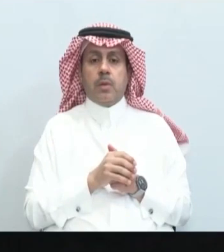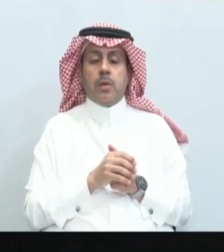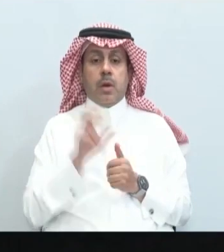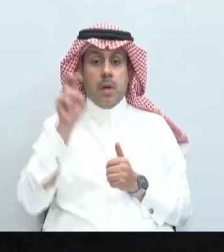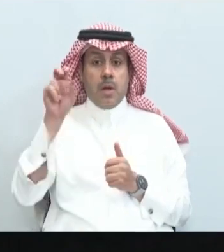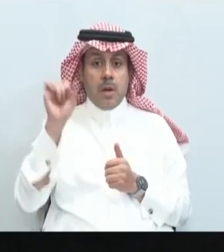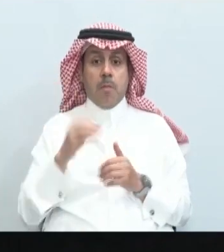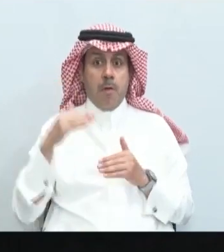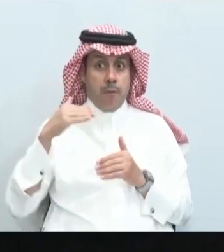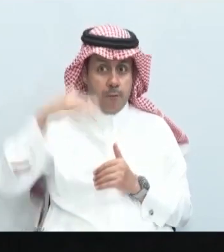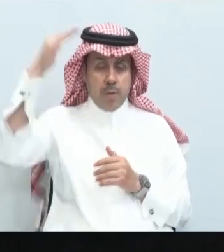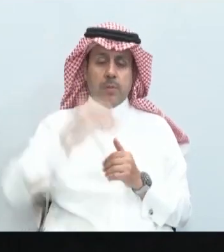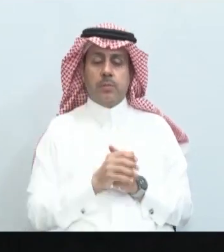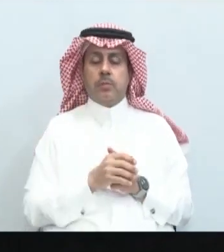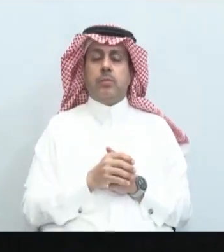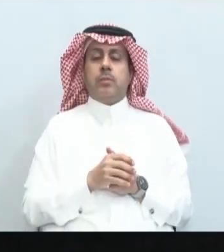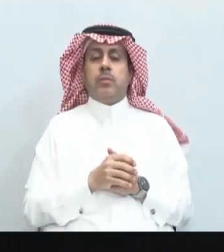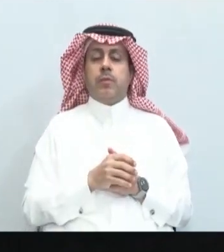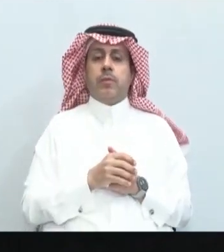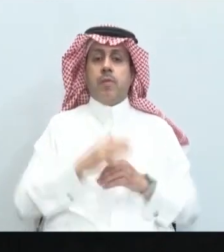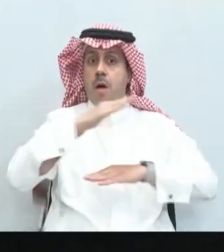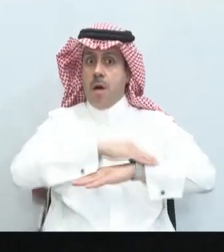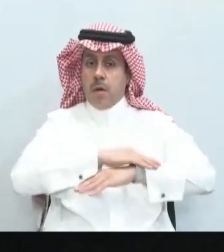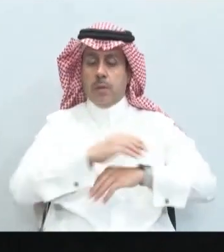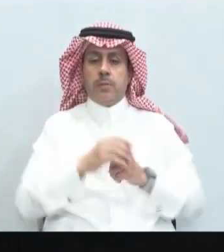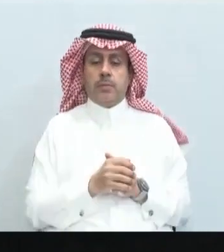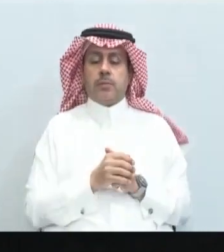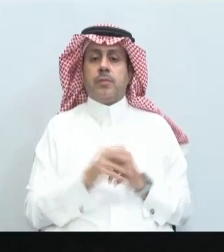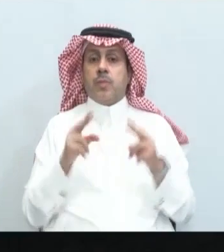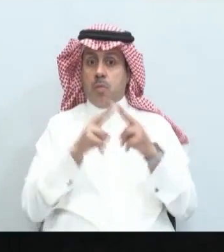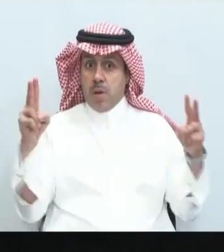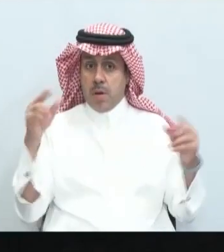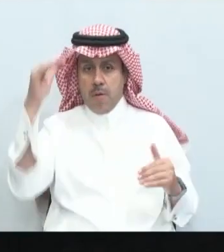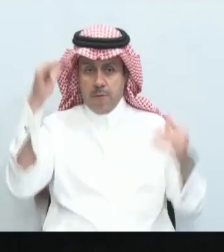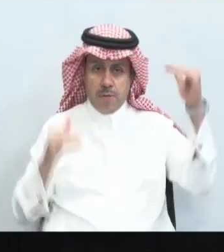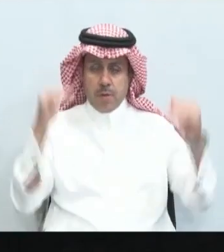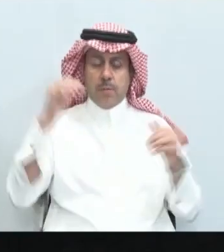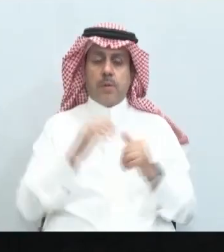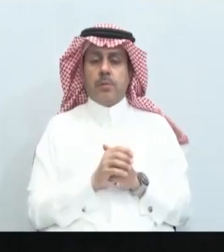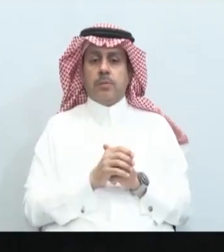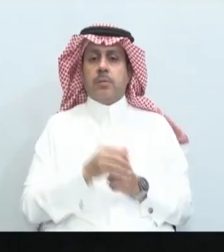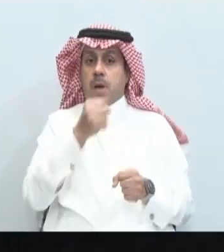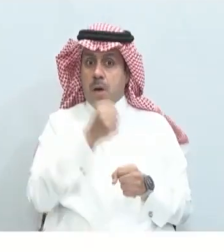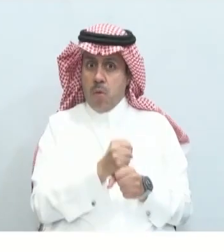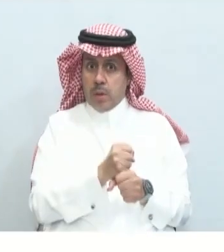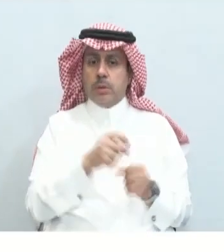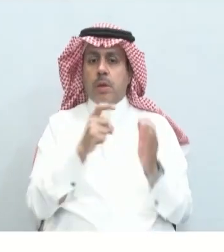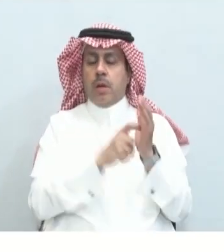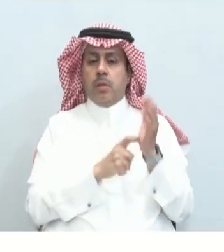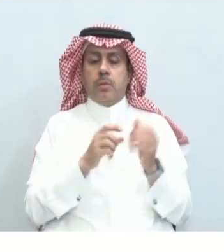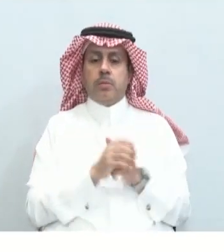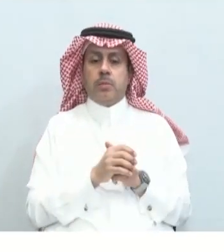وتعتبر من القواعد الاخلاقيه وسنبين الفرق بين القواعد الاخلاقيه والقواعد القانونيه